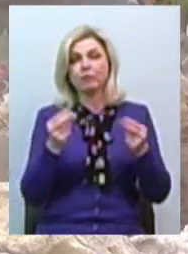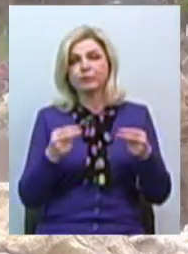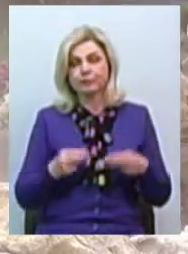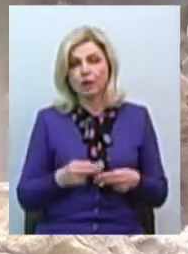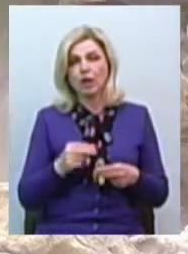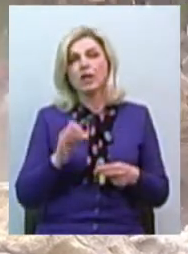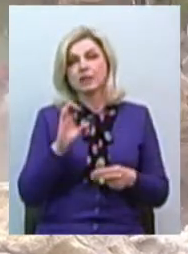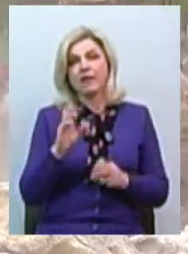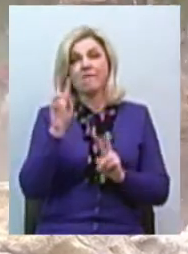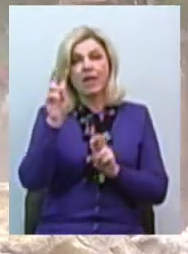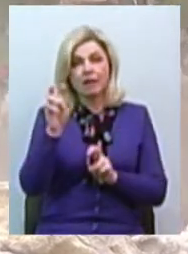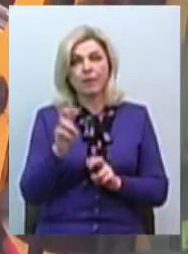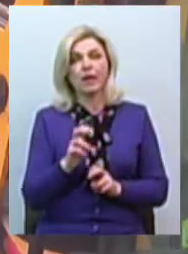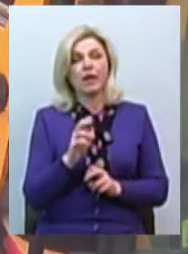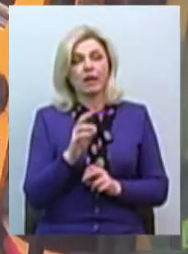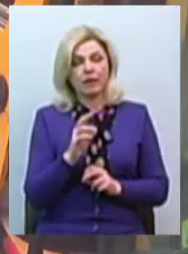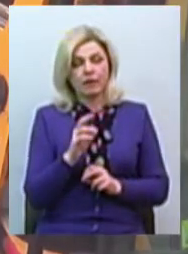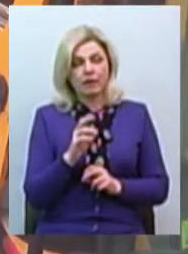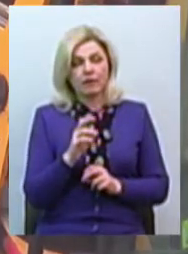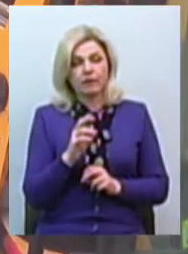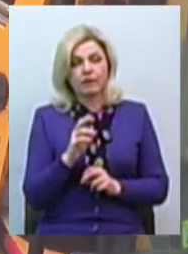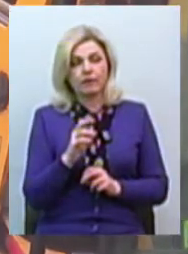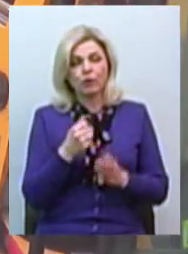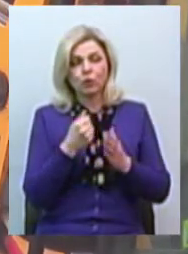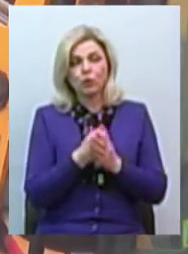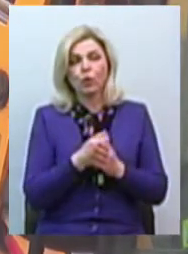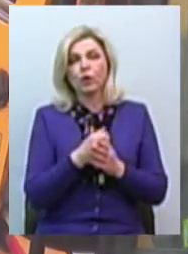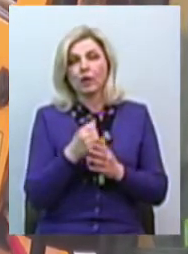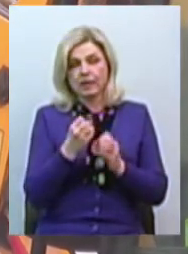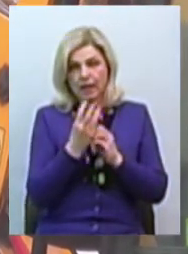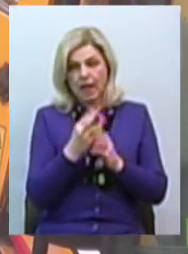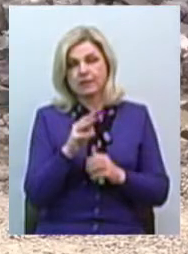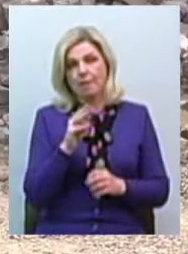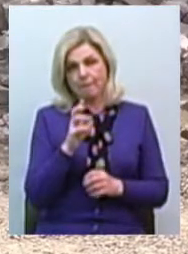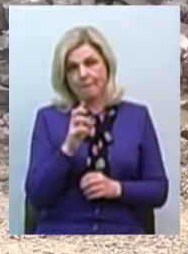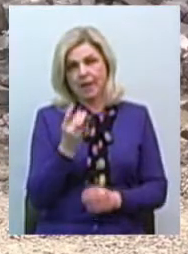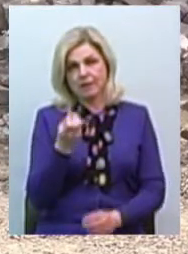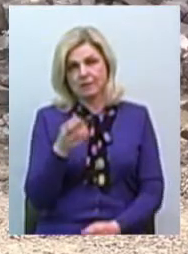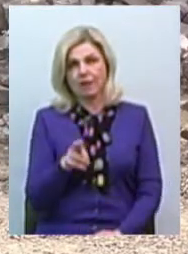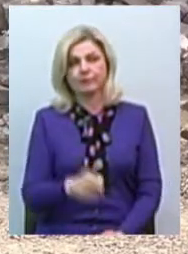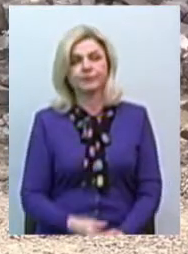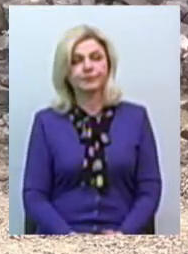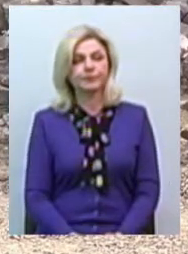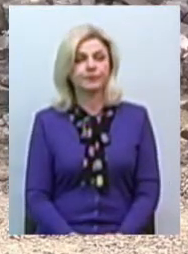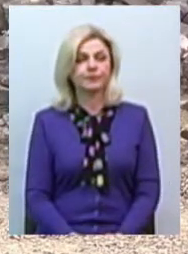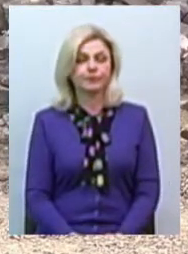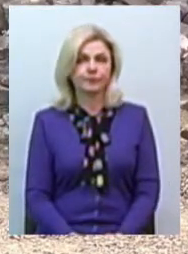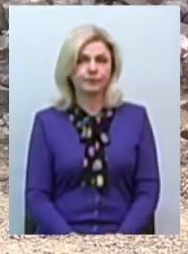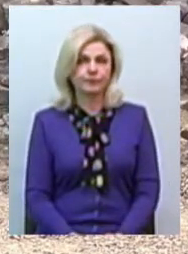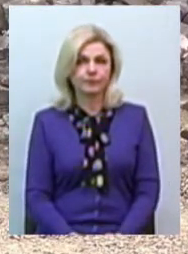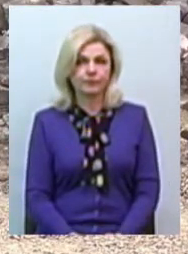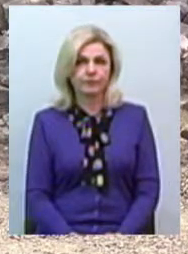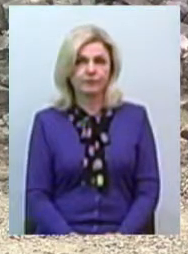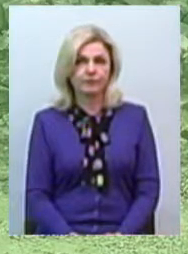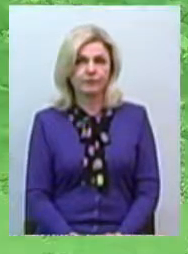товариством обмеженою відповідальністю «Новіком Інновейшн» 13 березня. Ніна Булах, Сергій Коропятник. Новини на Суспільному.